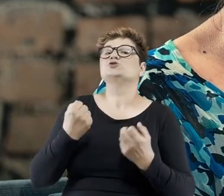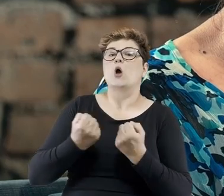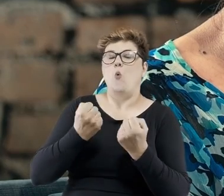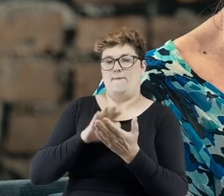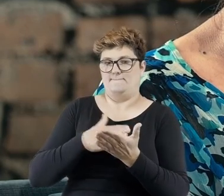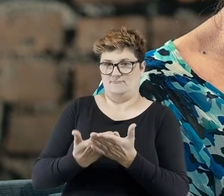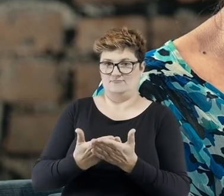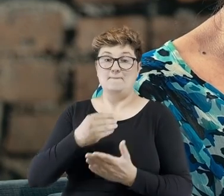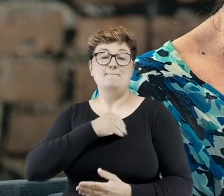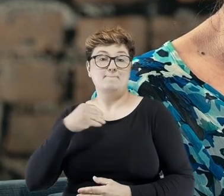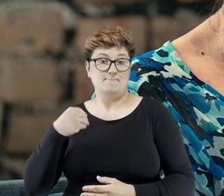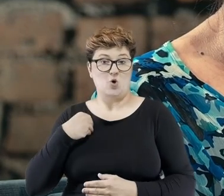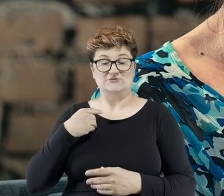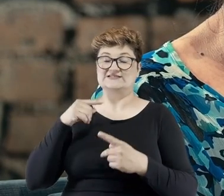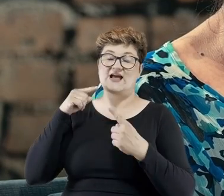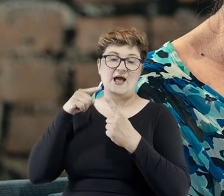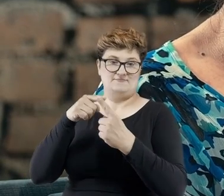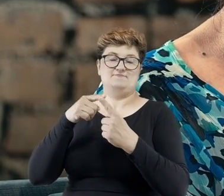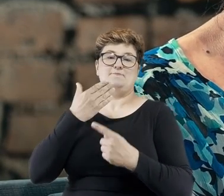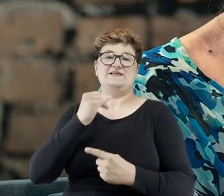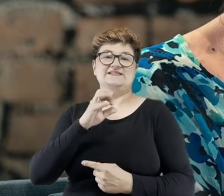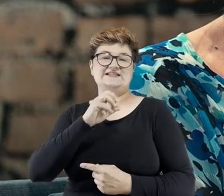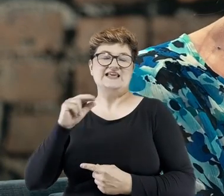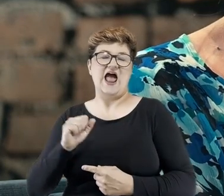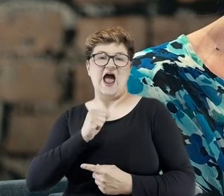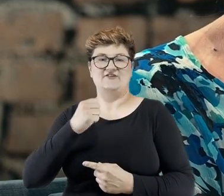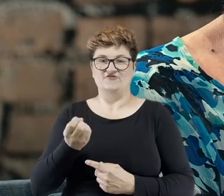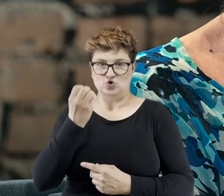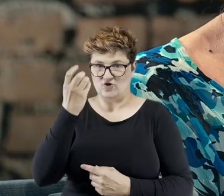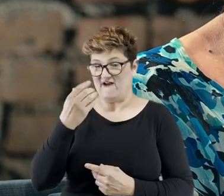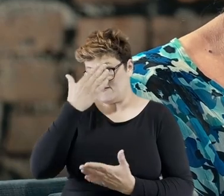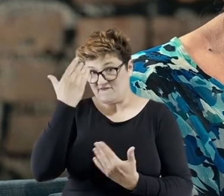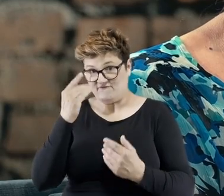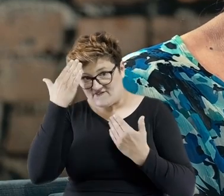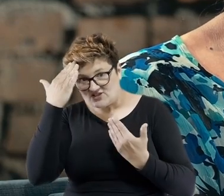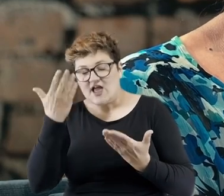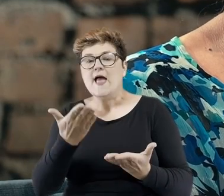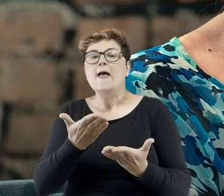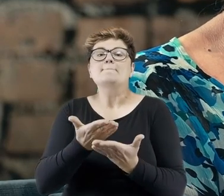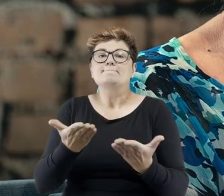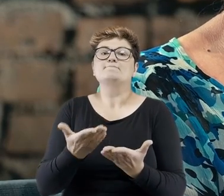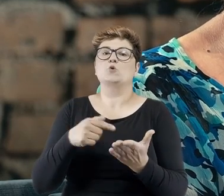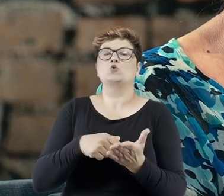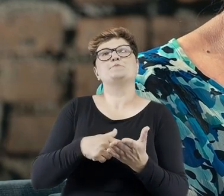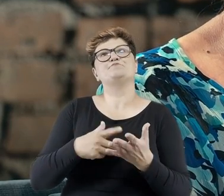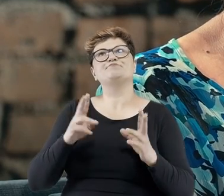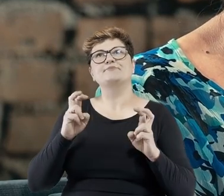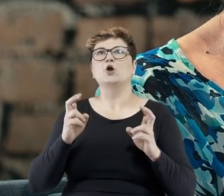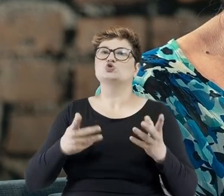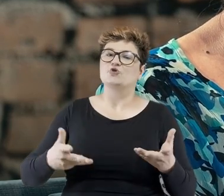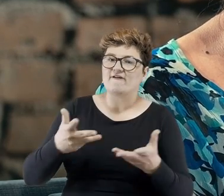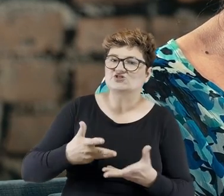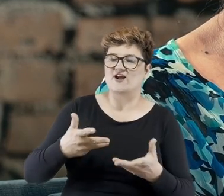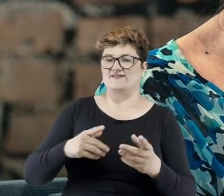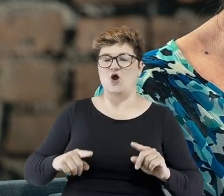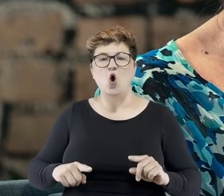działała tak, działała w polskiej misji dworcowej. Nie wiem, czy Państwo wiecie, to jest polska misja dworcowa. To było takie